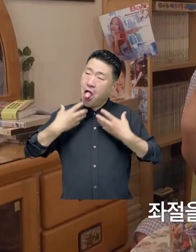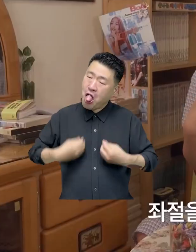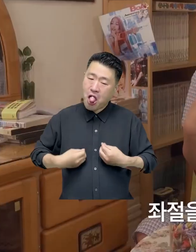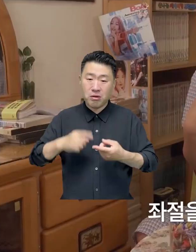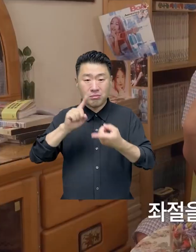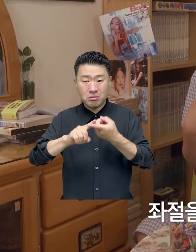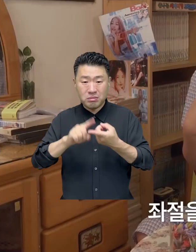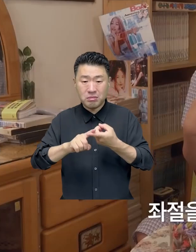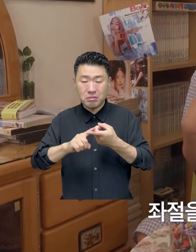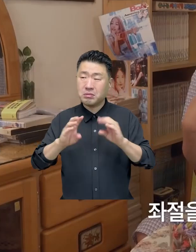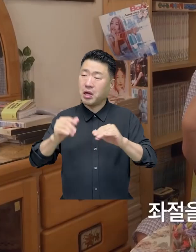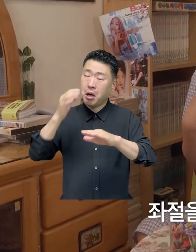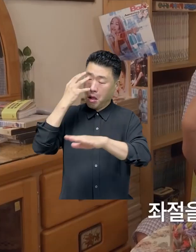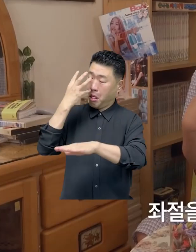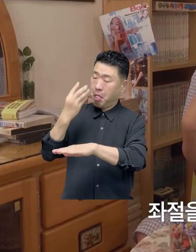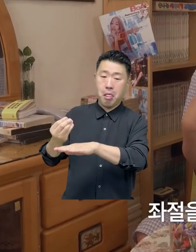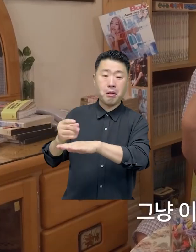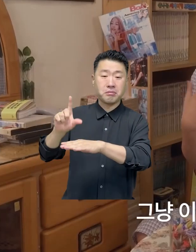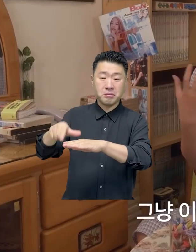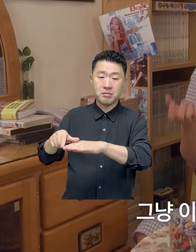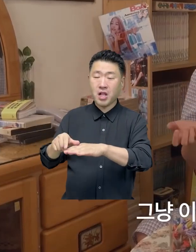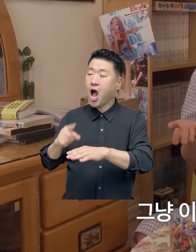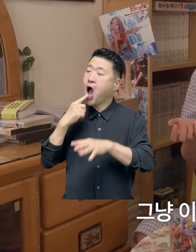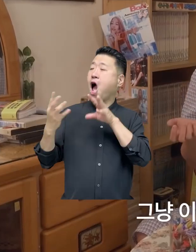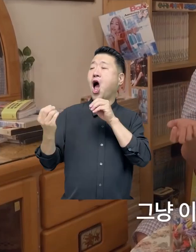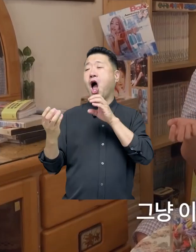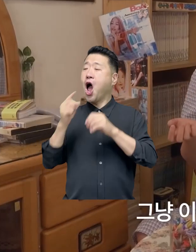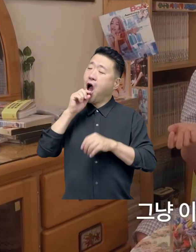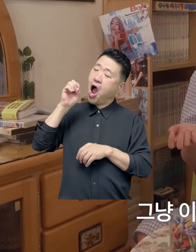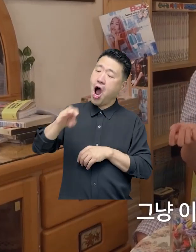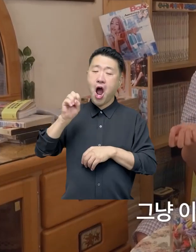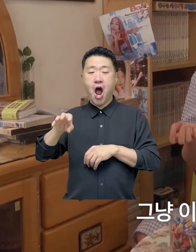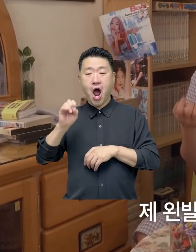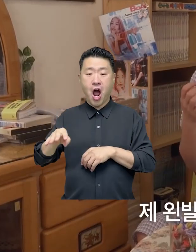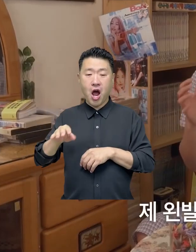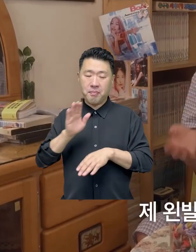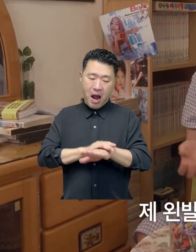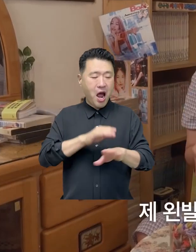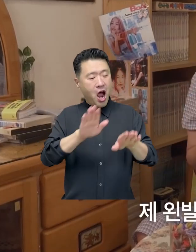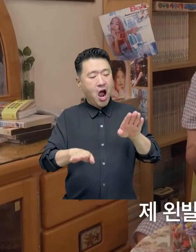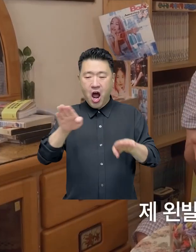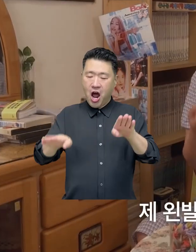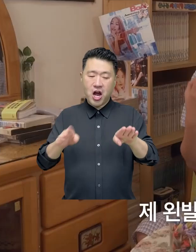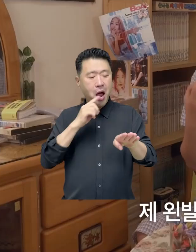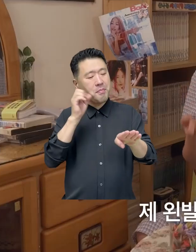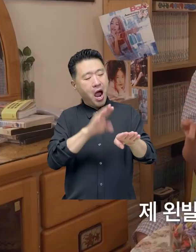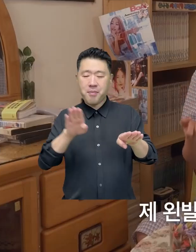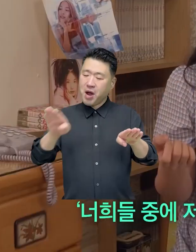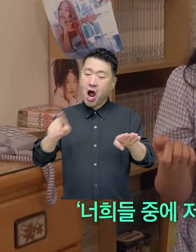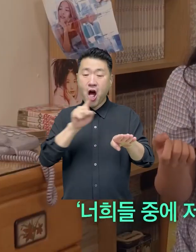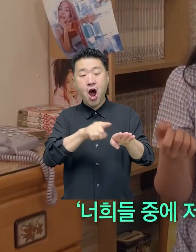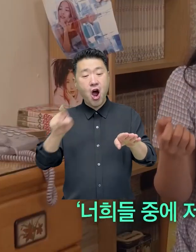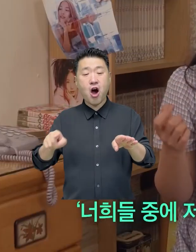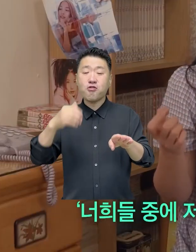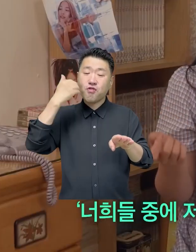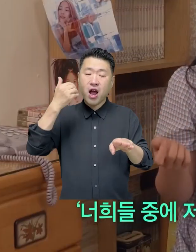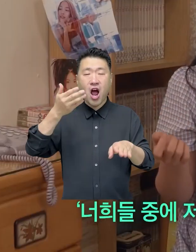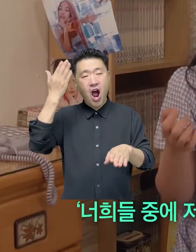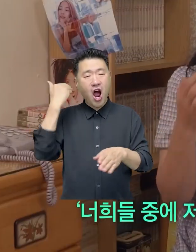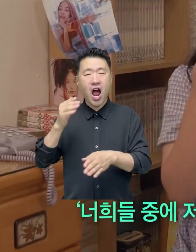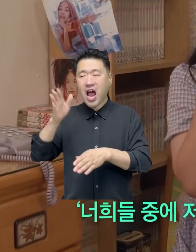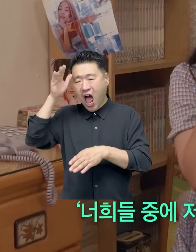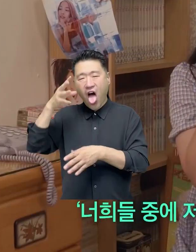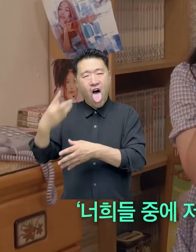식으로 좌절을 해서 땅을 보더라도 그냥 이렇게 말을 거는 거예요. 제 왼발이랑 오른발을 보면서 너희들